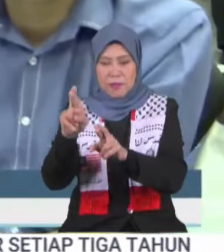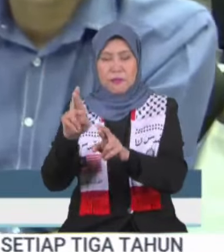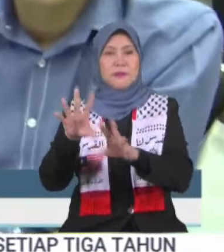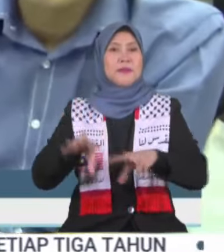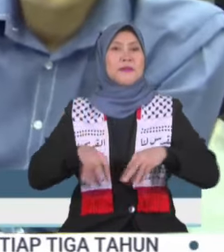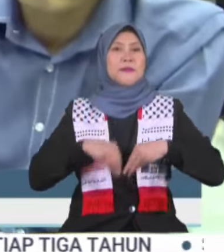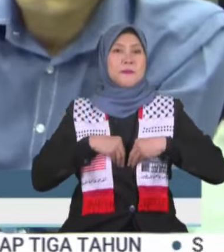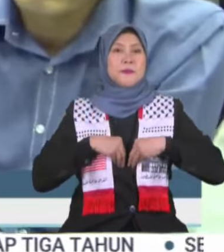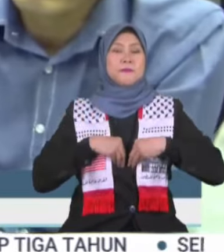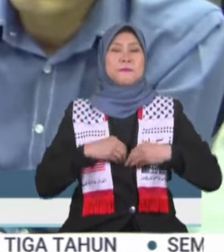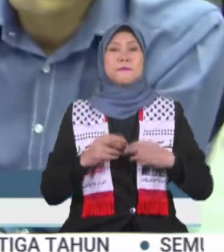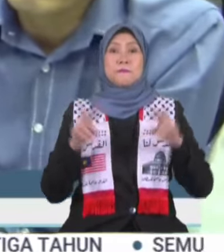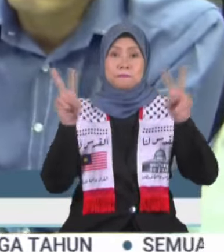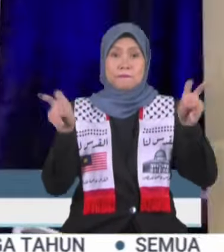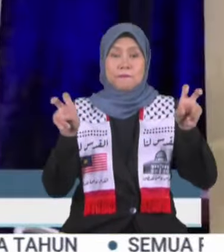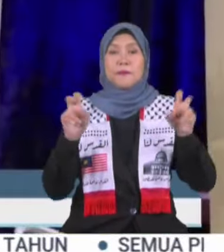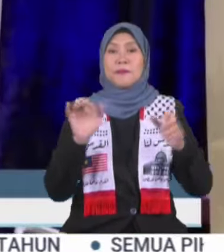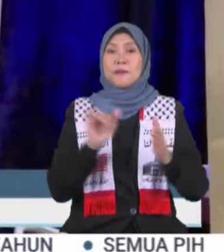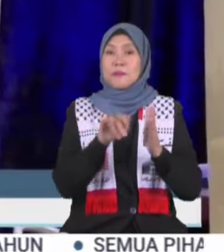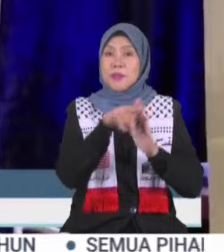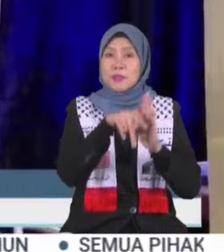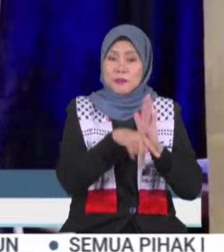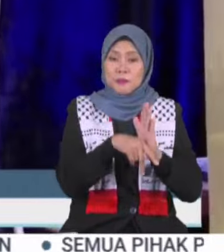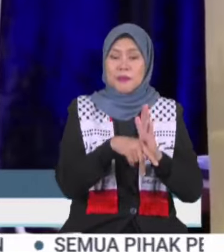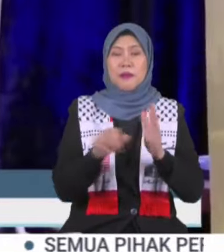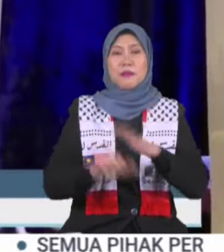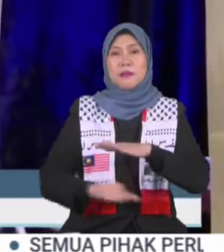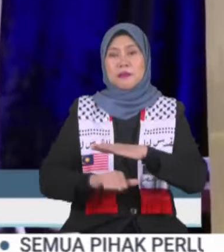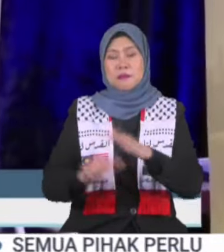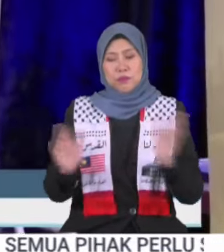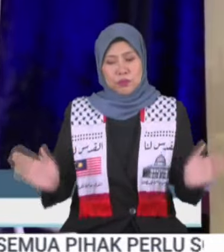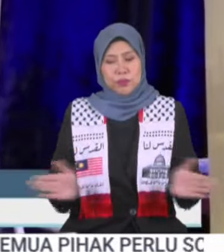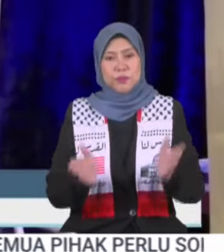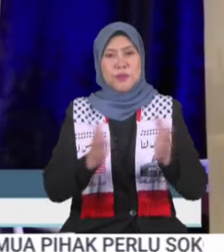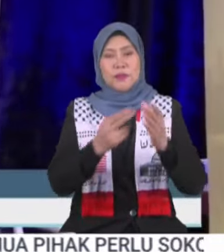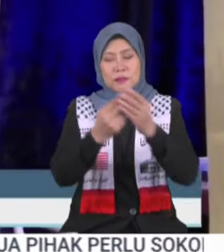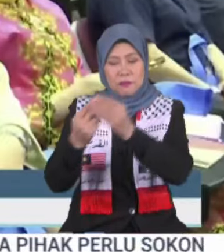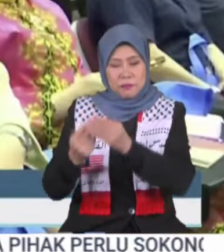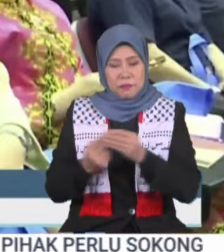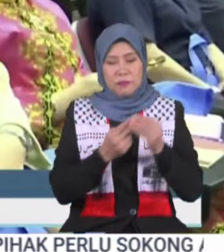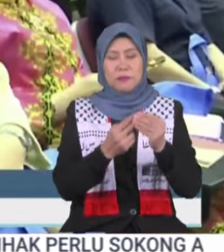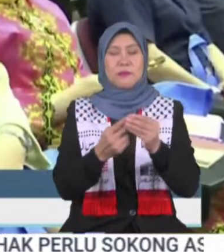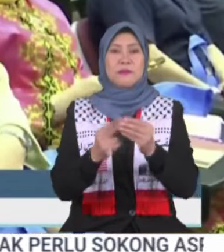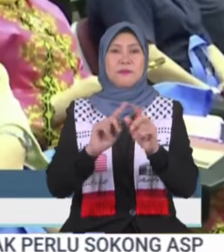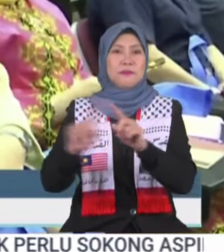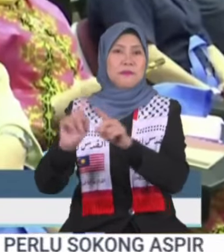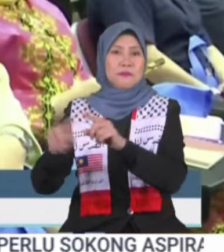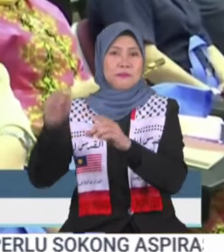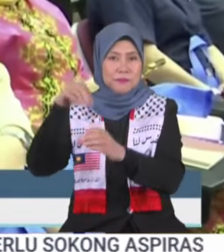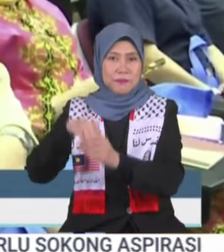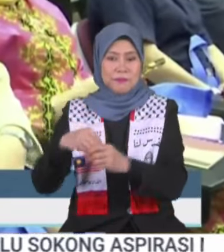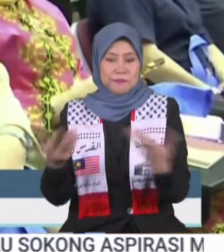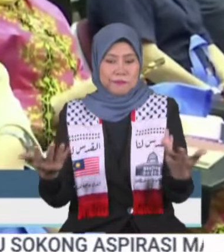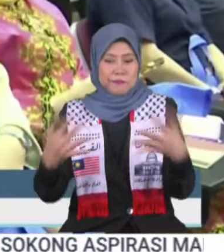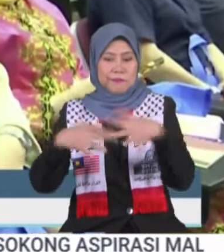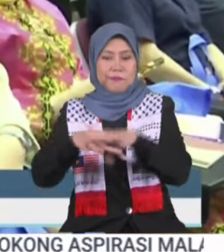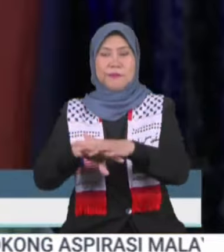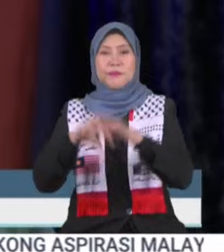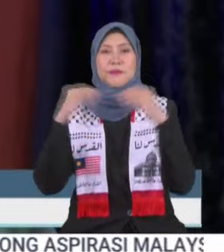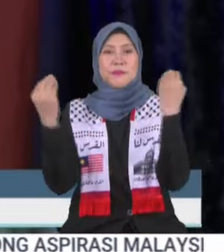terima Ia merupakan prinsip asas dalam memupuk keharmonian dan kepelbagaian dalam masyarakat